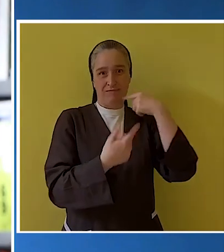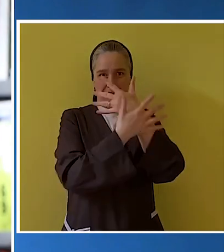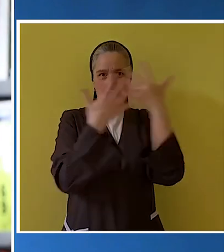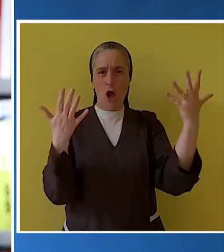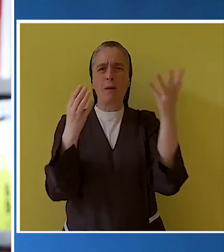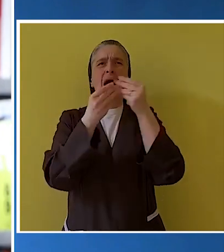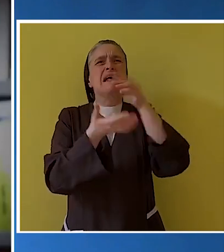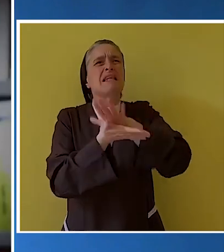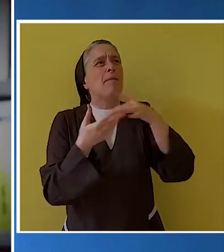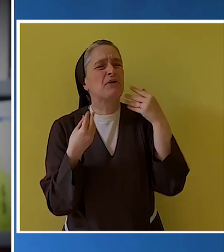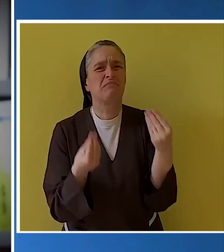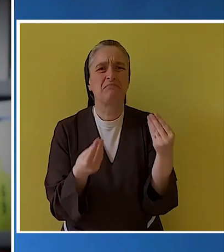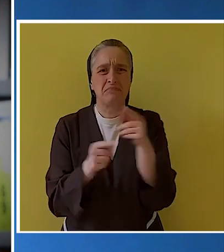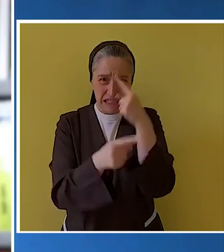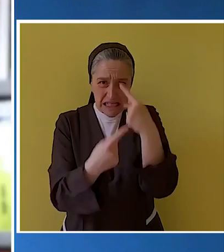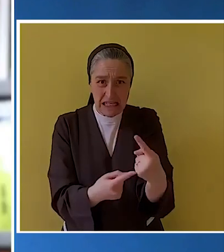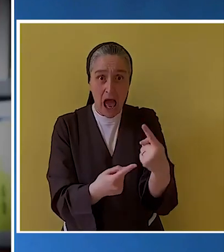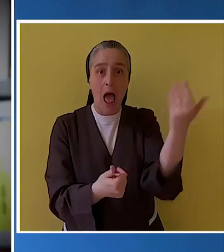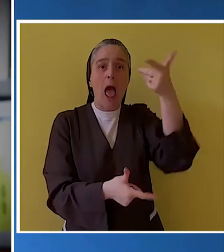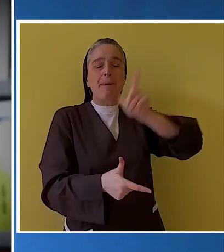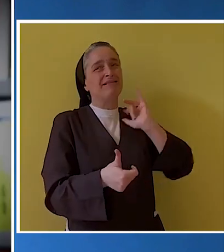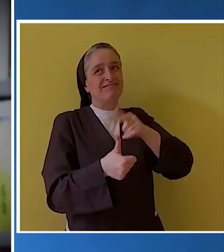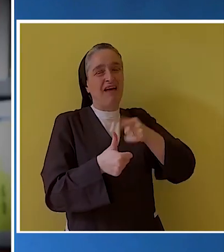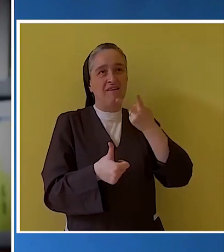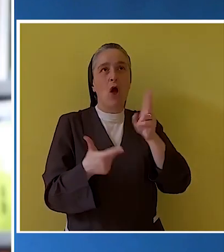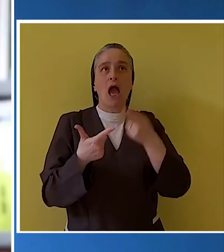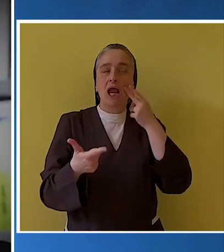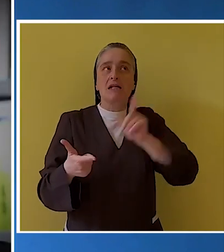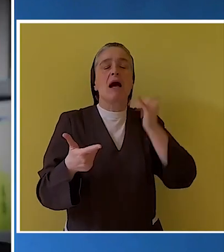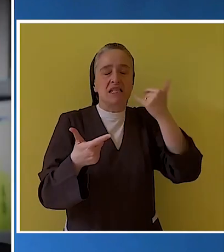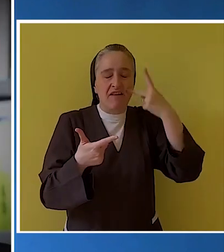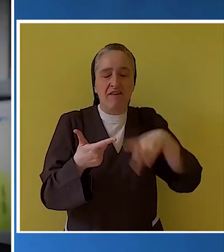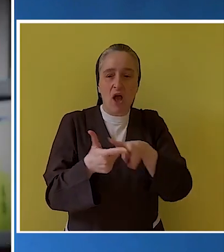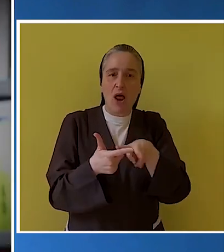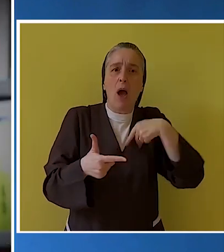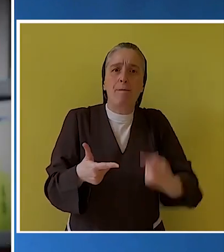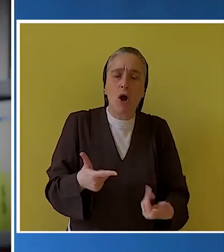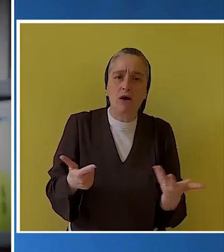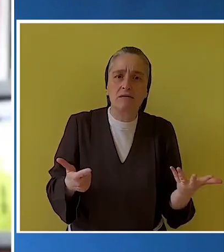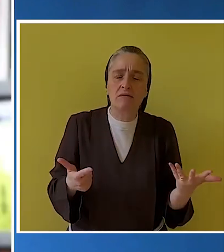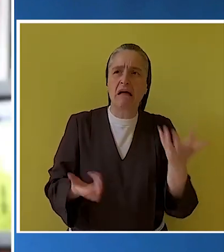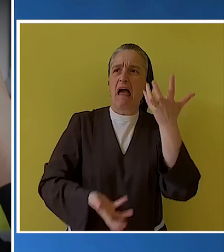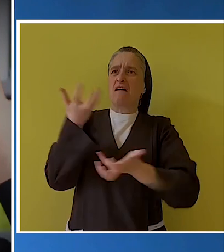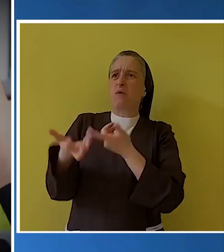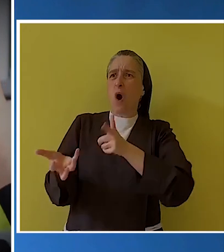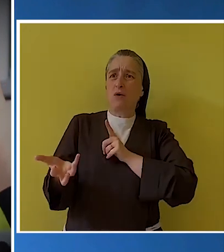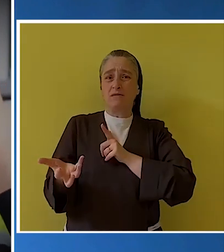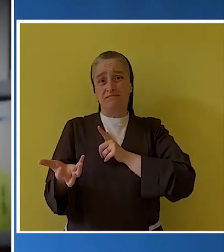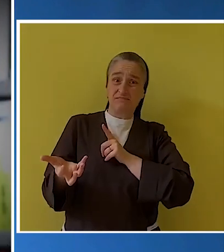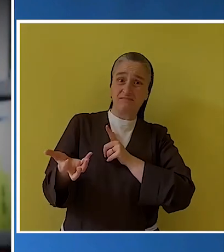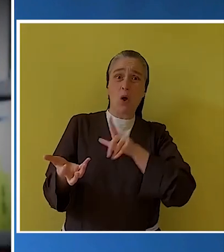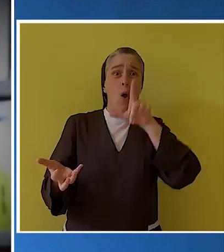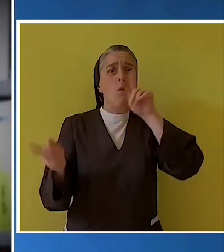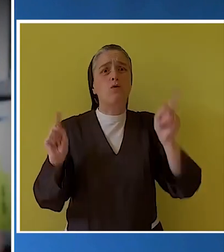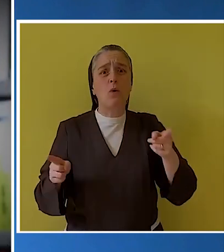Spirito Santo, che è? Lo riceviamo col battesimo? Sì. Ah, eppure con la cresima? Sì. È fatto di fuoco? Che uccello era?